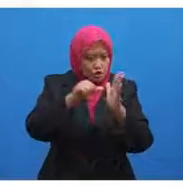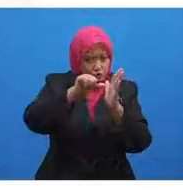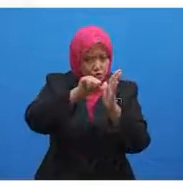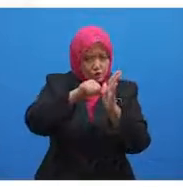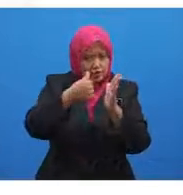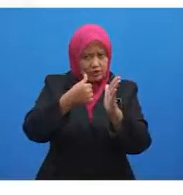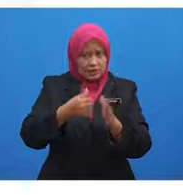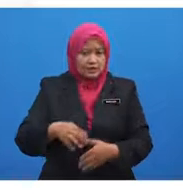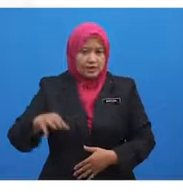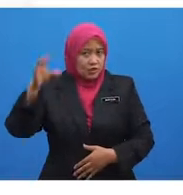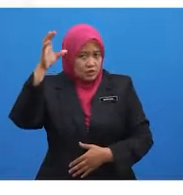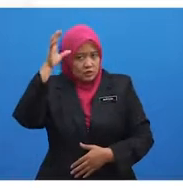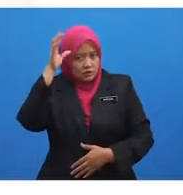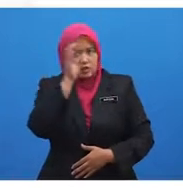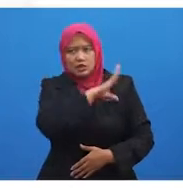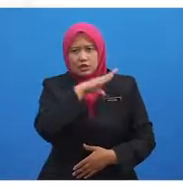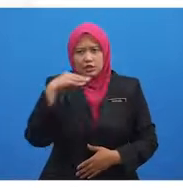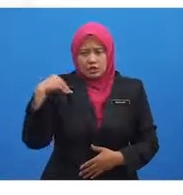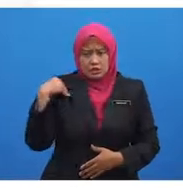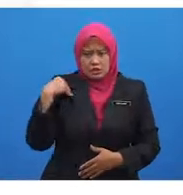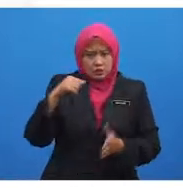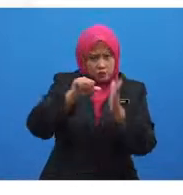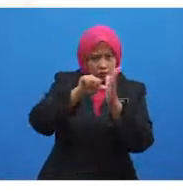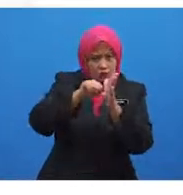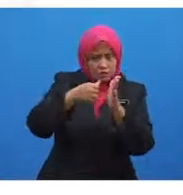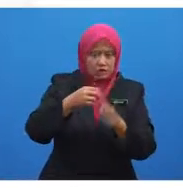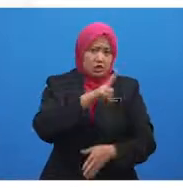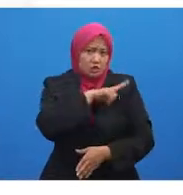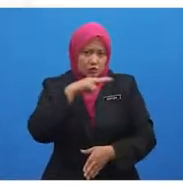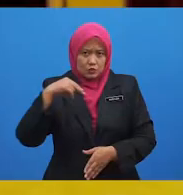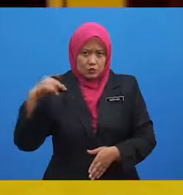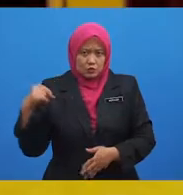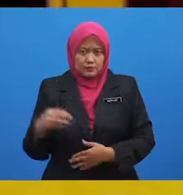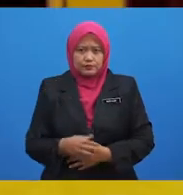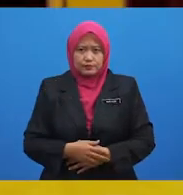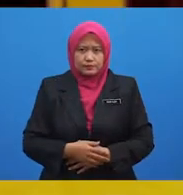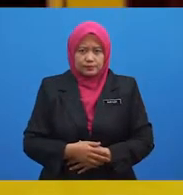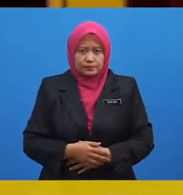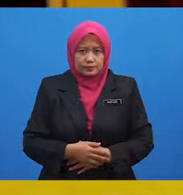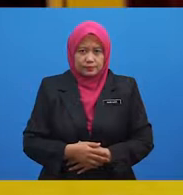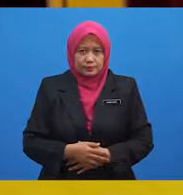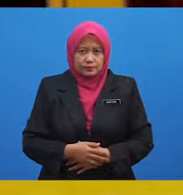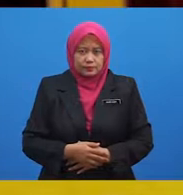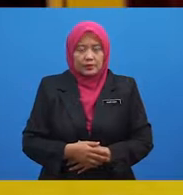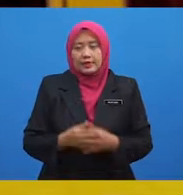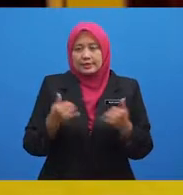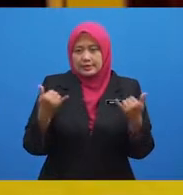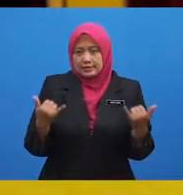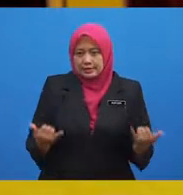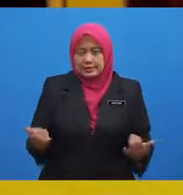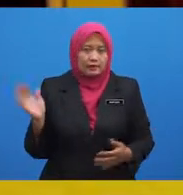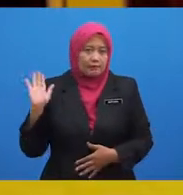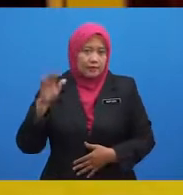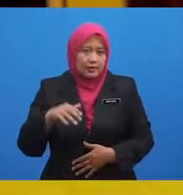bunga kenanga, ukiran layang-layang dan sebagainya. Baiklah murid-murid, sekarang marilah